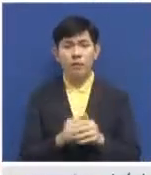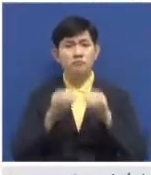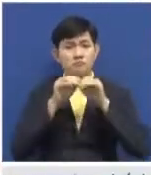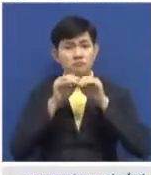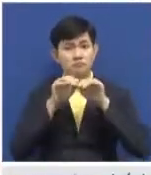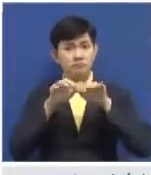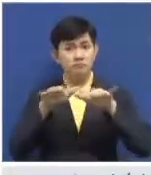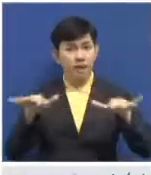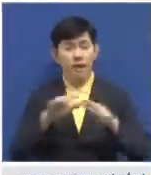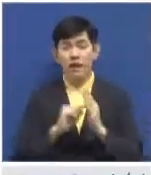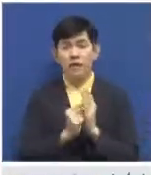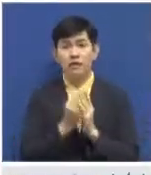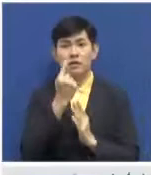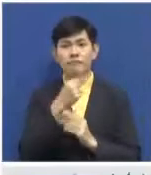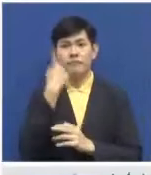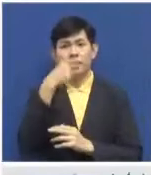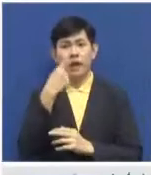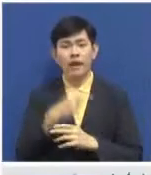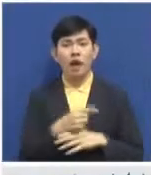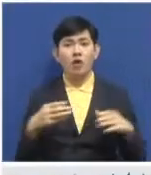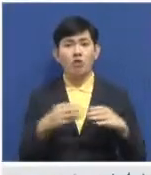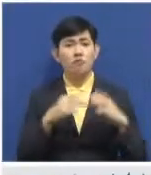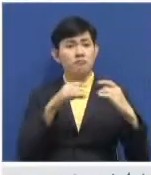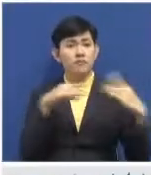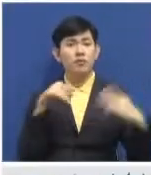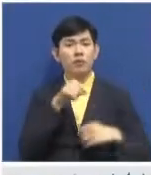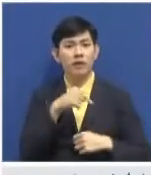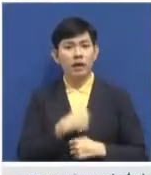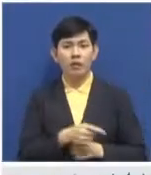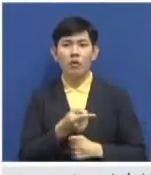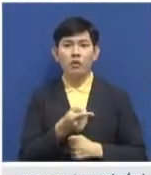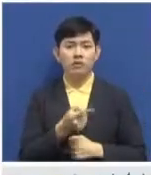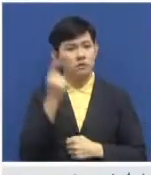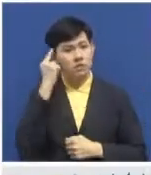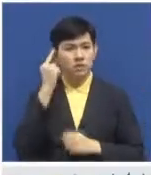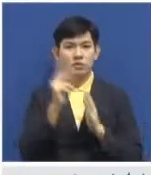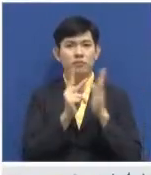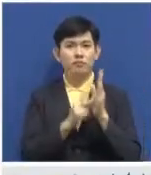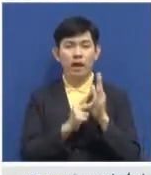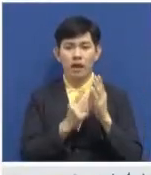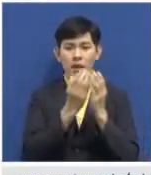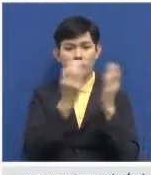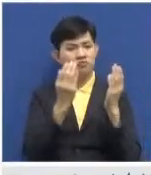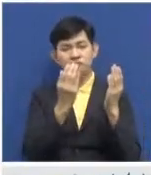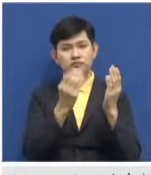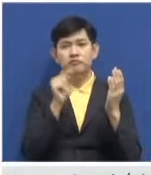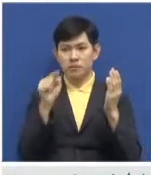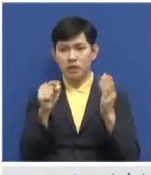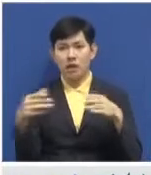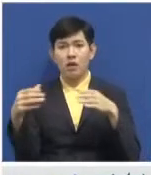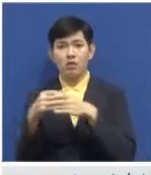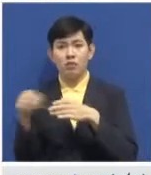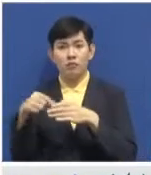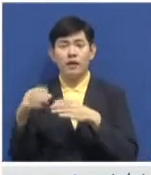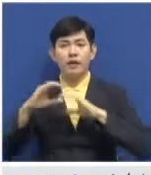แล้วไม่ได้มีแต่พวกผมทางซีฝ่ายค้านหรอกครับที่จะโดนดิดเดตของรัฐธรรมนูญฉบับนี้ทางพวกท่านเองที่ก